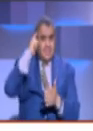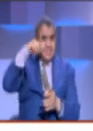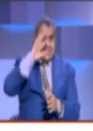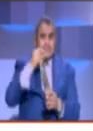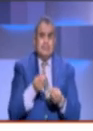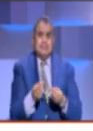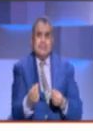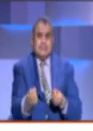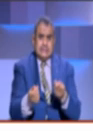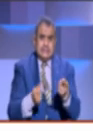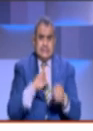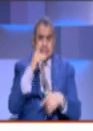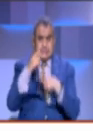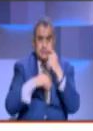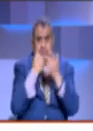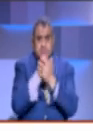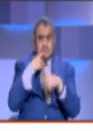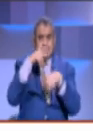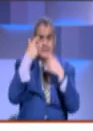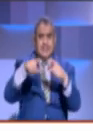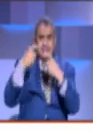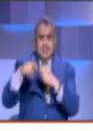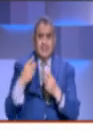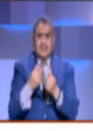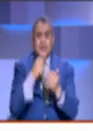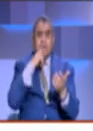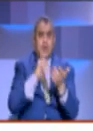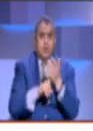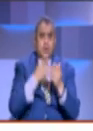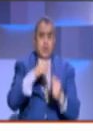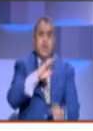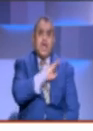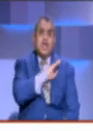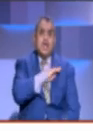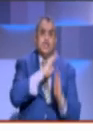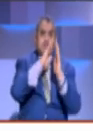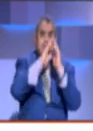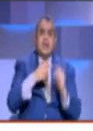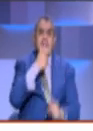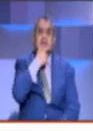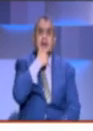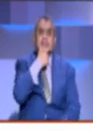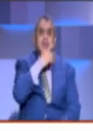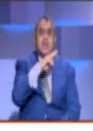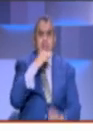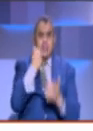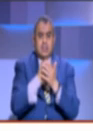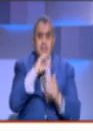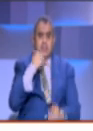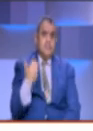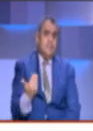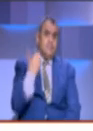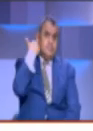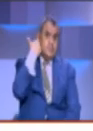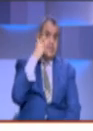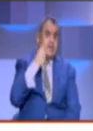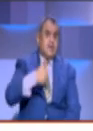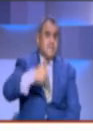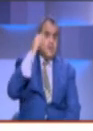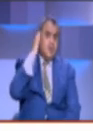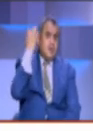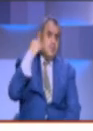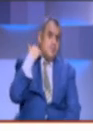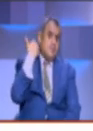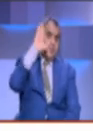الانضباط إلى غيرها من أجهزة الدولة، والكلام دلوقتي بنتكلم عن جيش مصر الأبيض، بنتكلم عن رد الاعتبار لقطاعات في